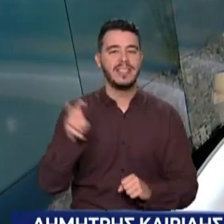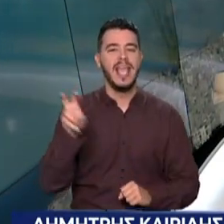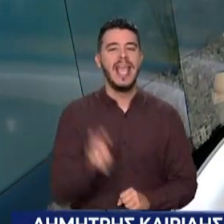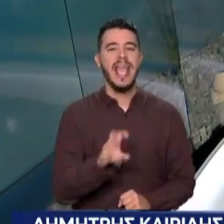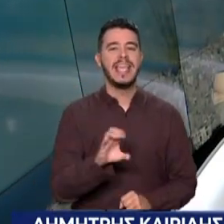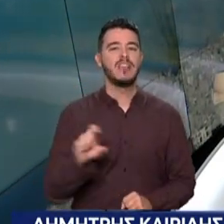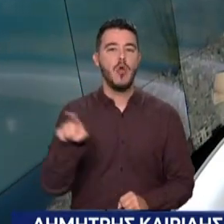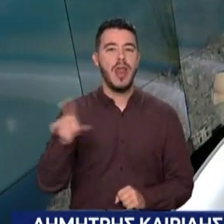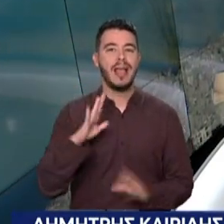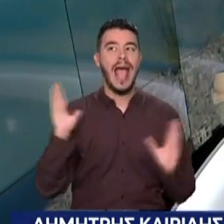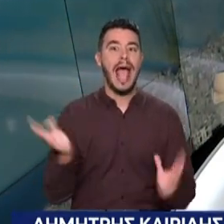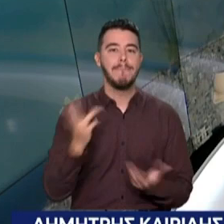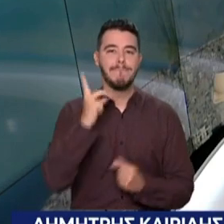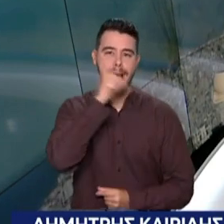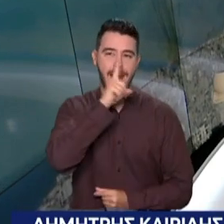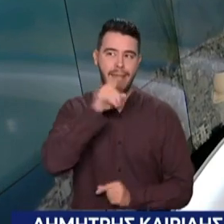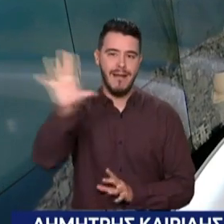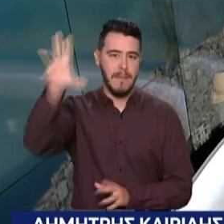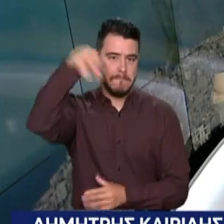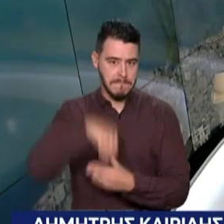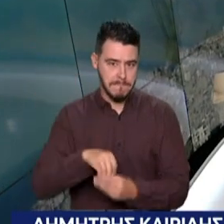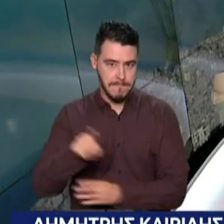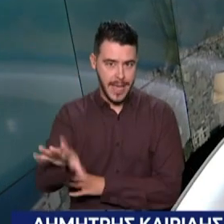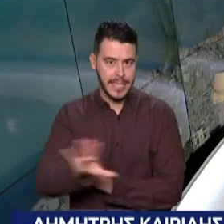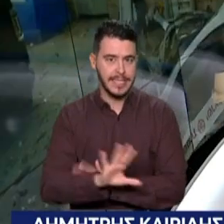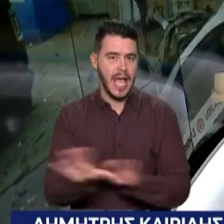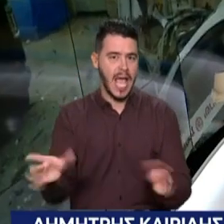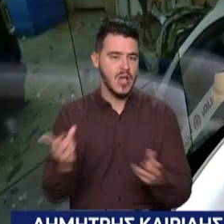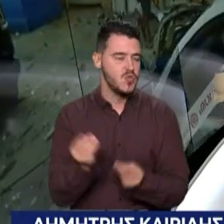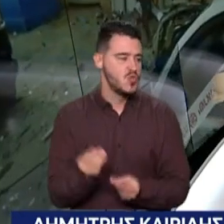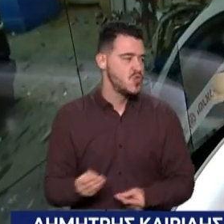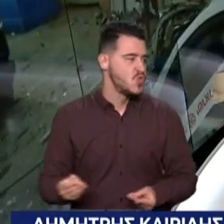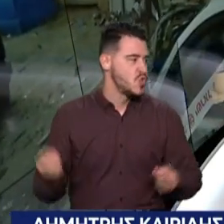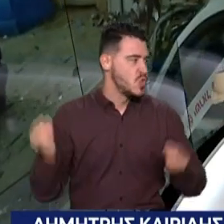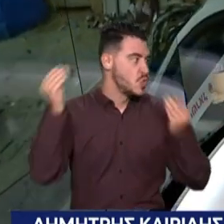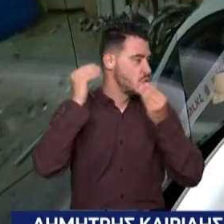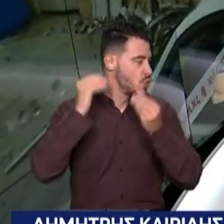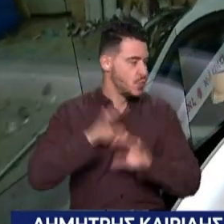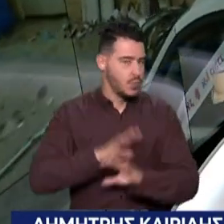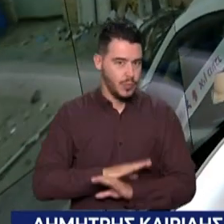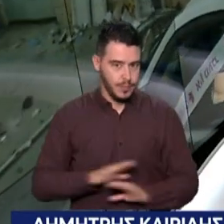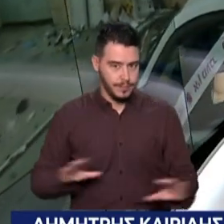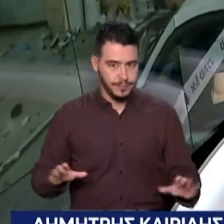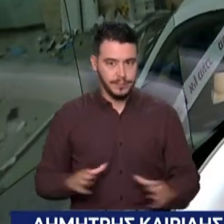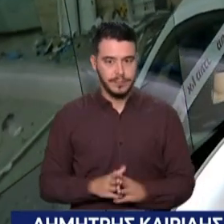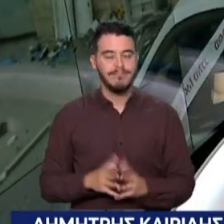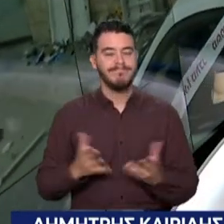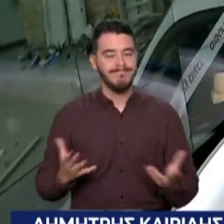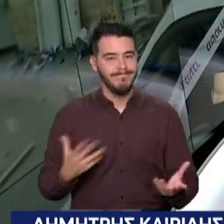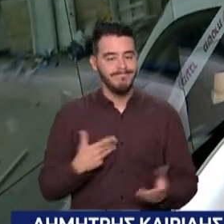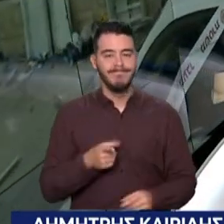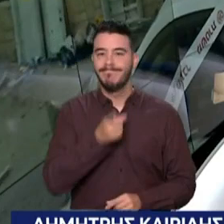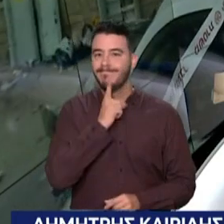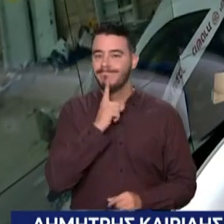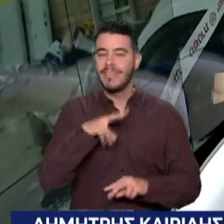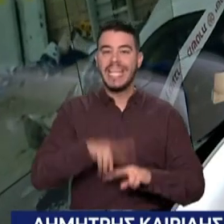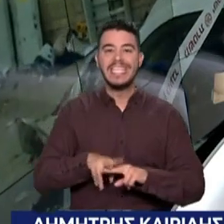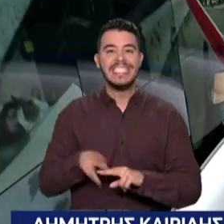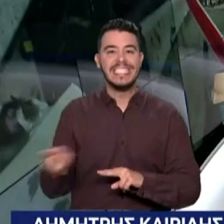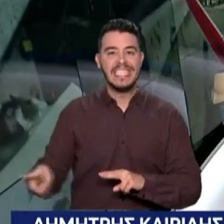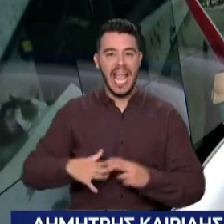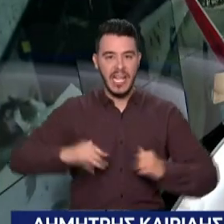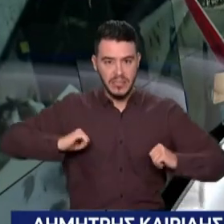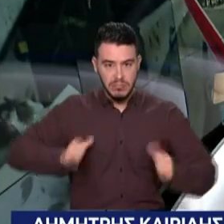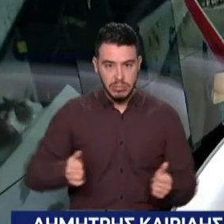και το περιορισμένο σενάριο, αυτό της χερσαίας επίθεσης και επιχειρήσεων σε μια τόσο πυκνοκατοικημένη περιοχή που είναι